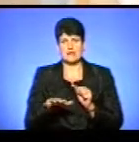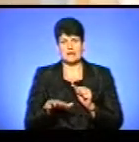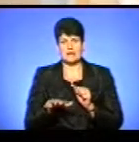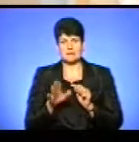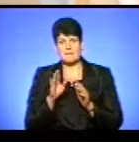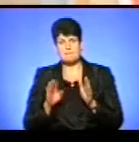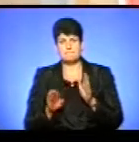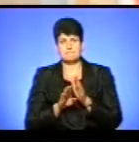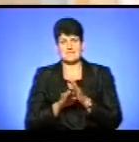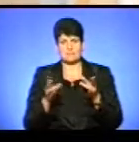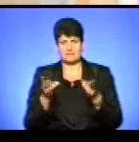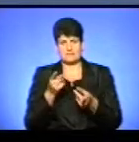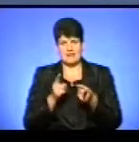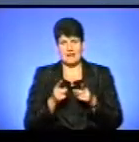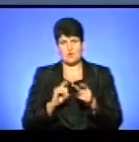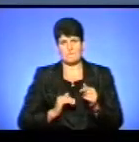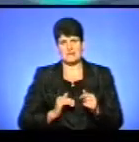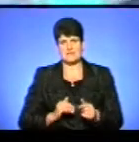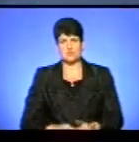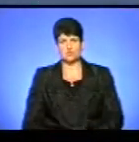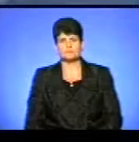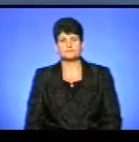під потреби реального бізнесу.